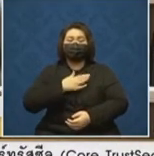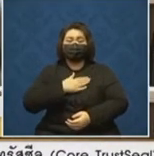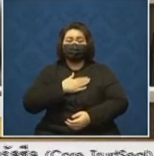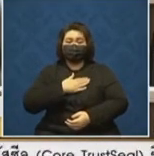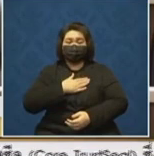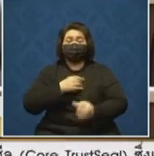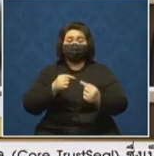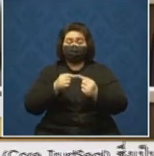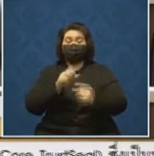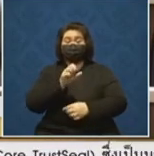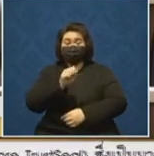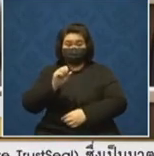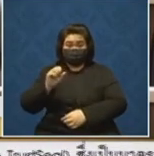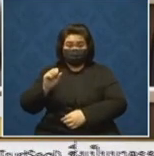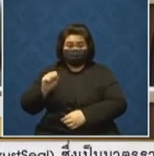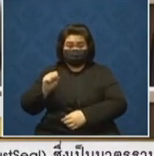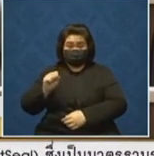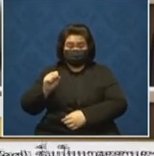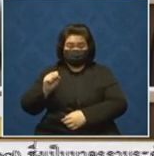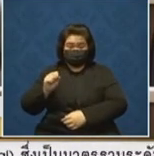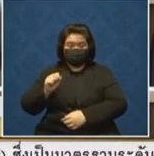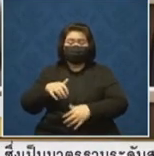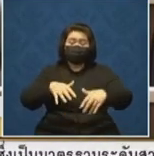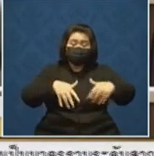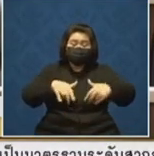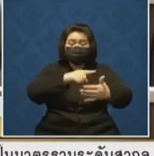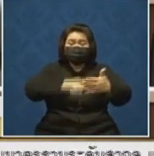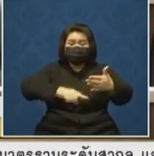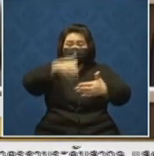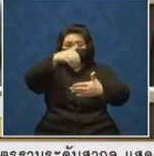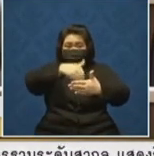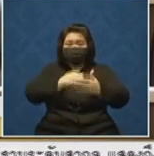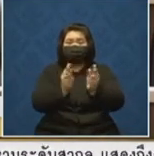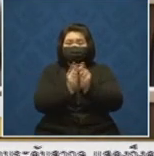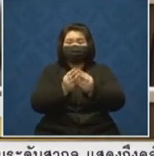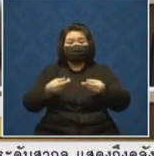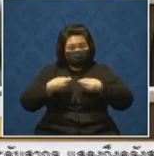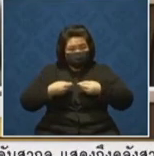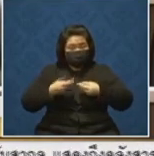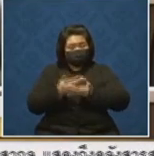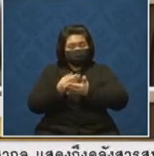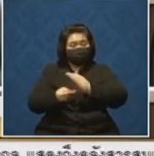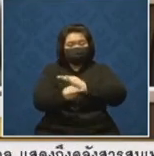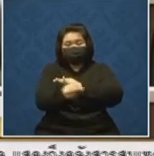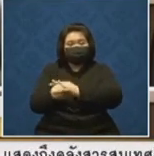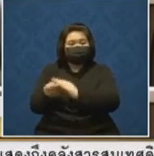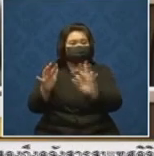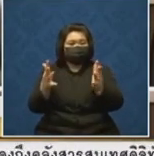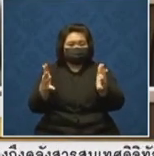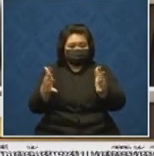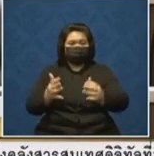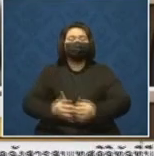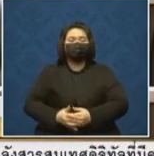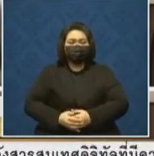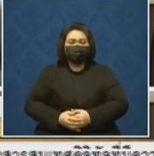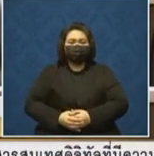ได้อภิปรายและถ่ายทอดสดไปทั่วประเทศแล้วดูนอกประเทศได้ด้วยนะเพราะว่าเขาดูจาก YouTube ดูจาก Facebook ดูจากออนไลน์เนี่ยแล้วคุณทำอย่าง